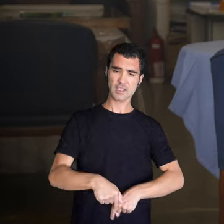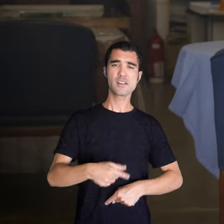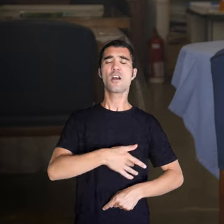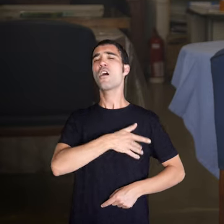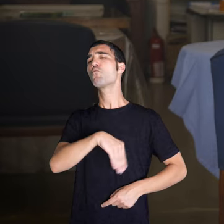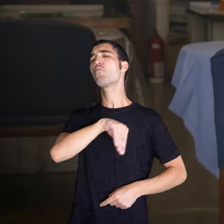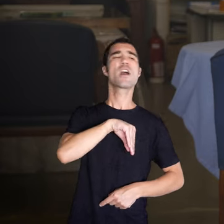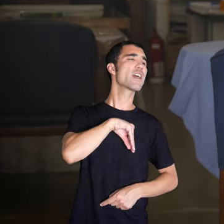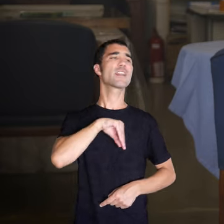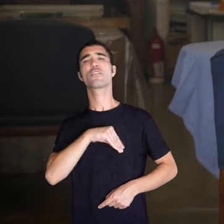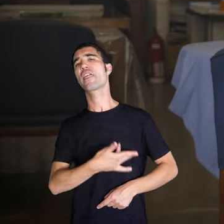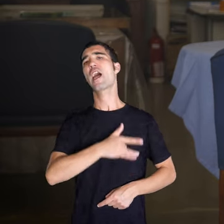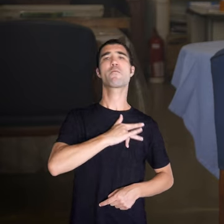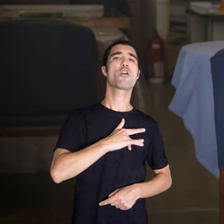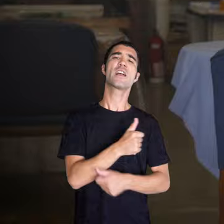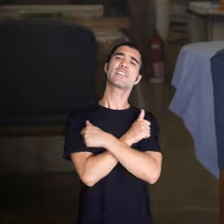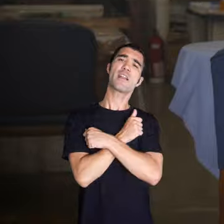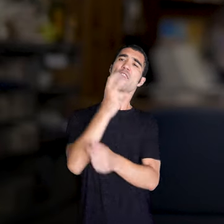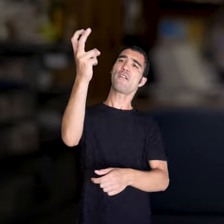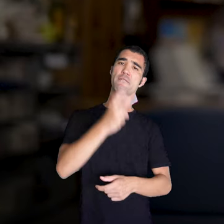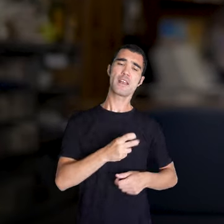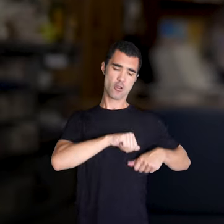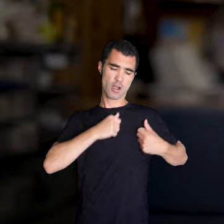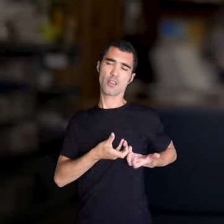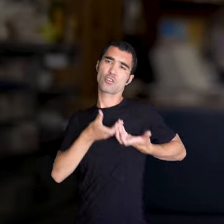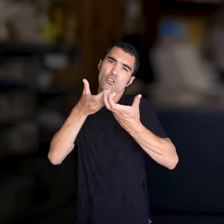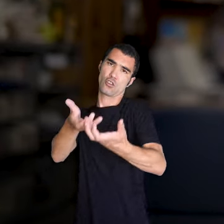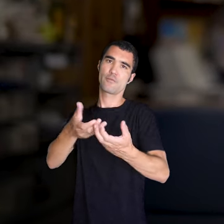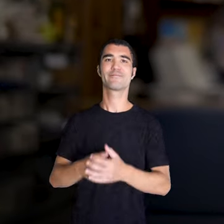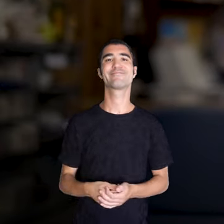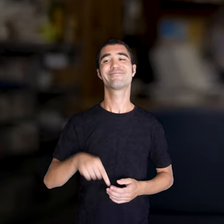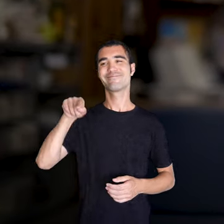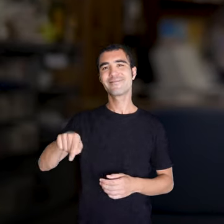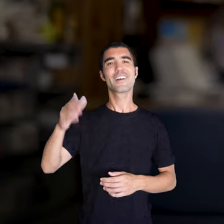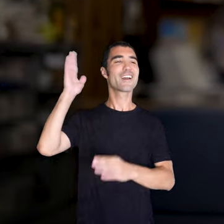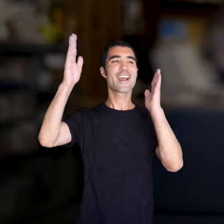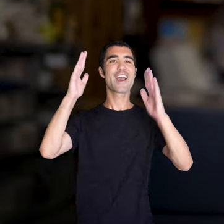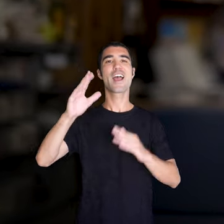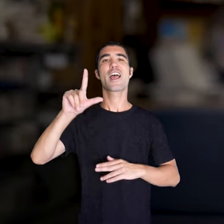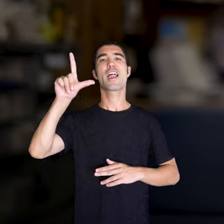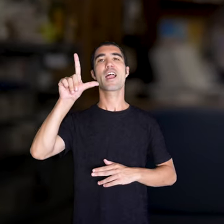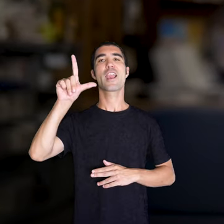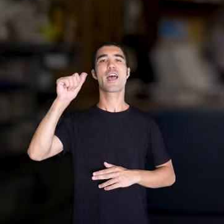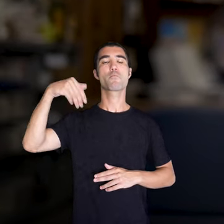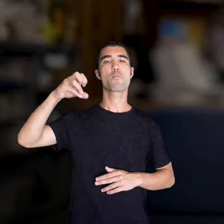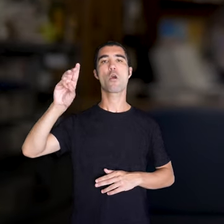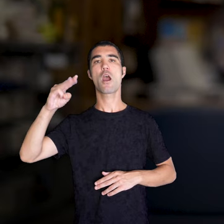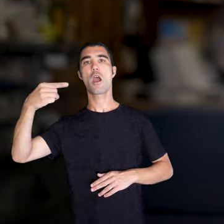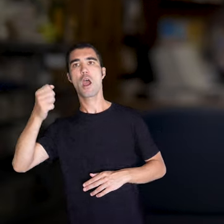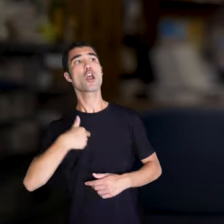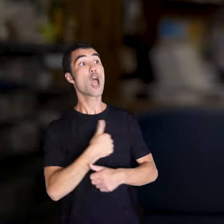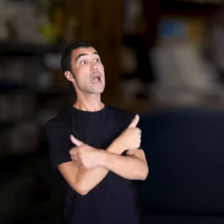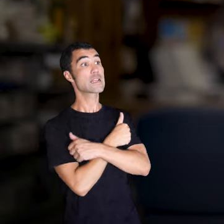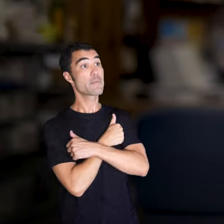d'amor, esperando que venga para entregarte mi corazón. Li va un que estén de ser llompugues, li va fer una que deia: jo esperava